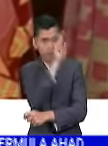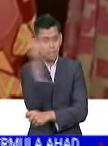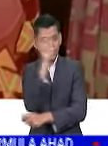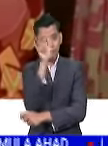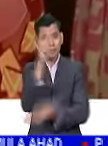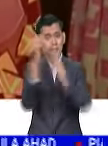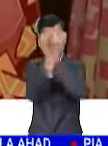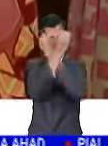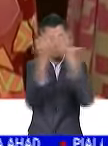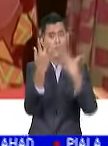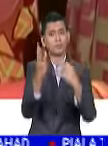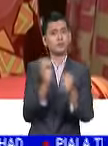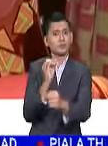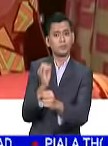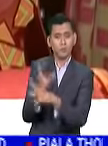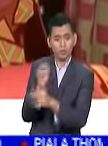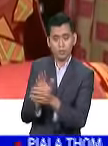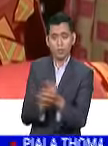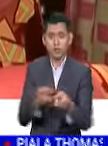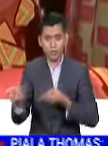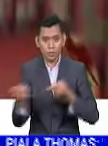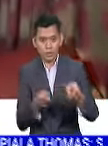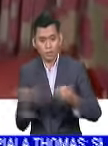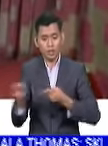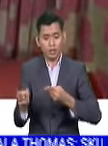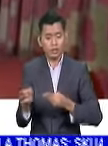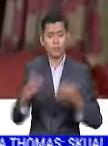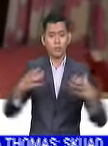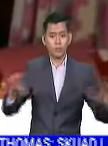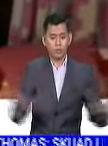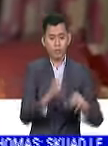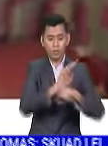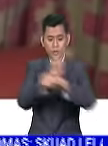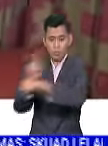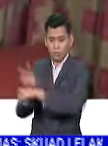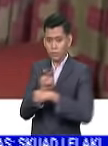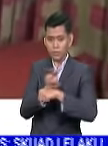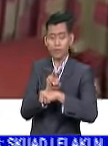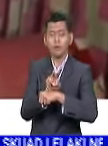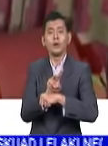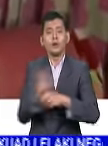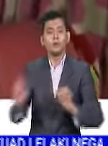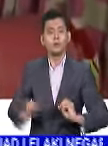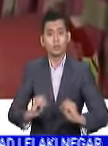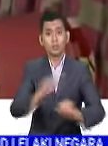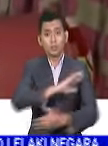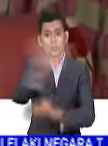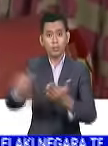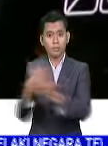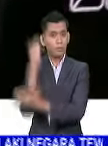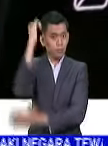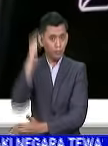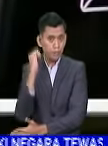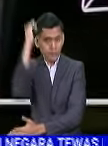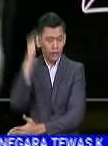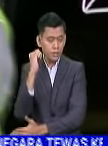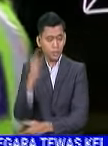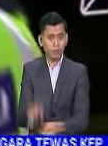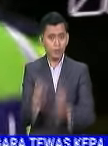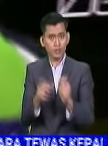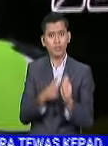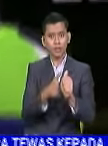Beliau turut menyatakan komitmen pihaknya menjalankan operasi bagi memastikan semua kenderaan perkhidmatan awam terutama bas ekspres mematuhi